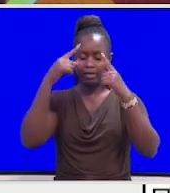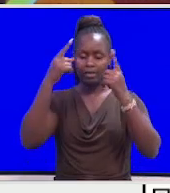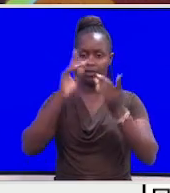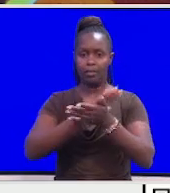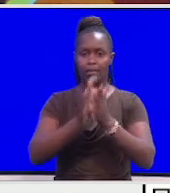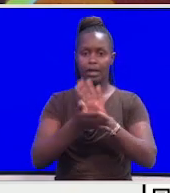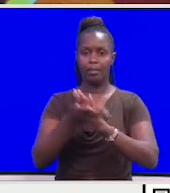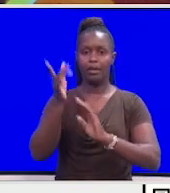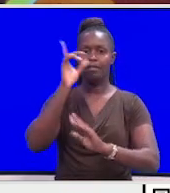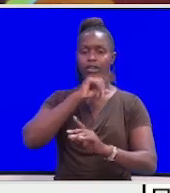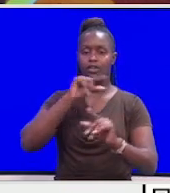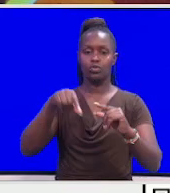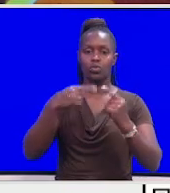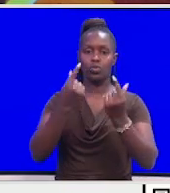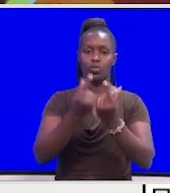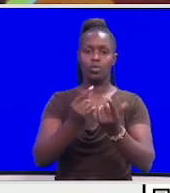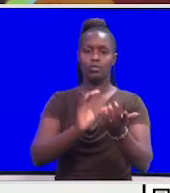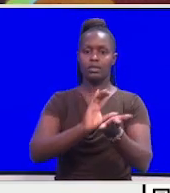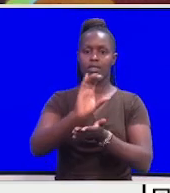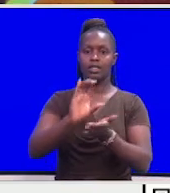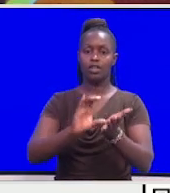la zoni ya kati